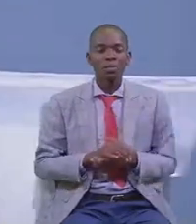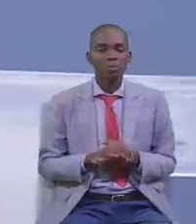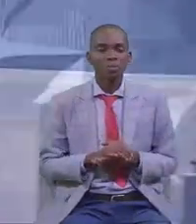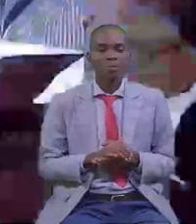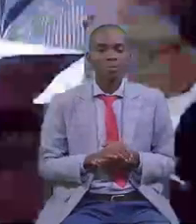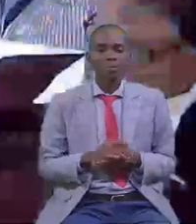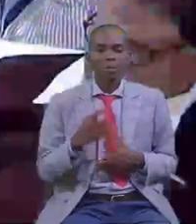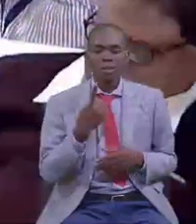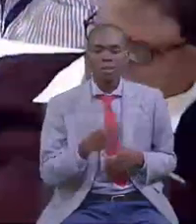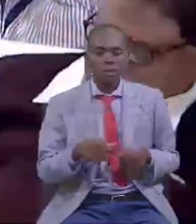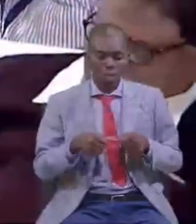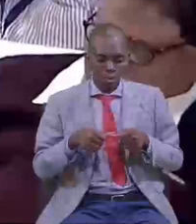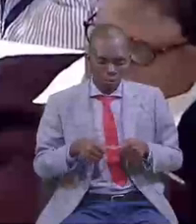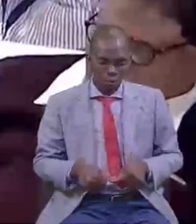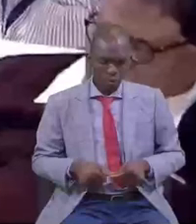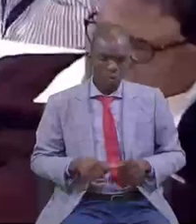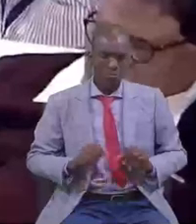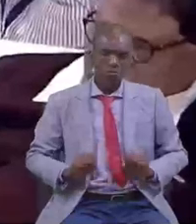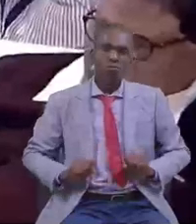la soumission permanente.